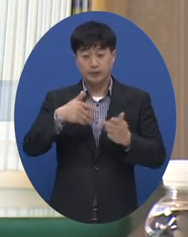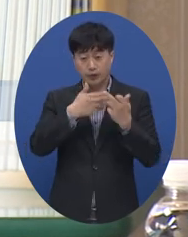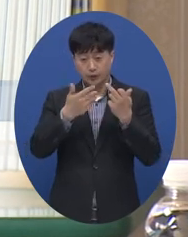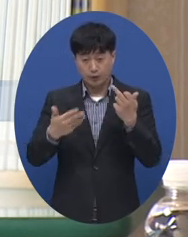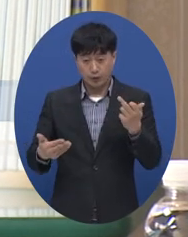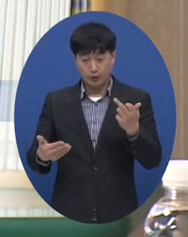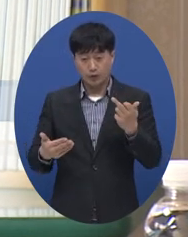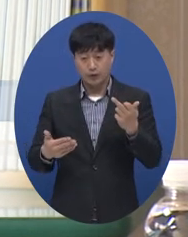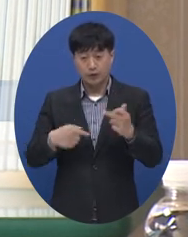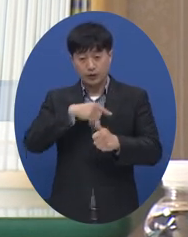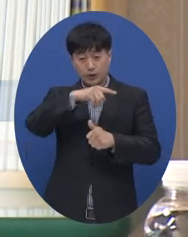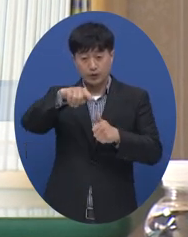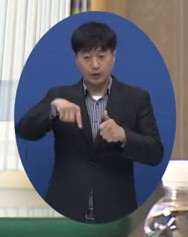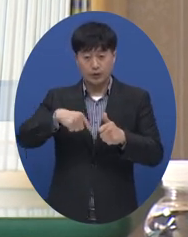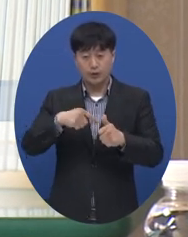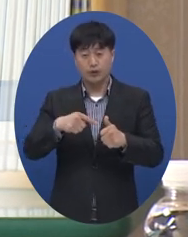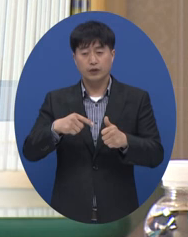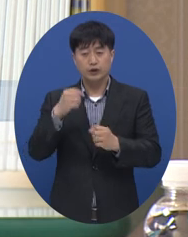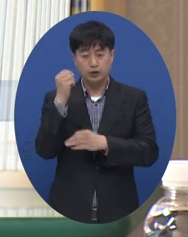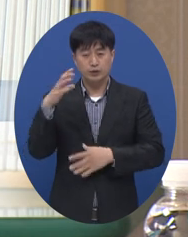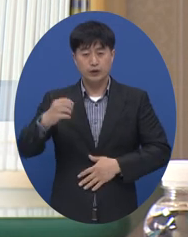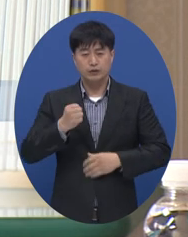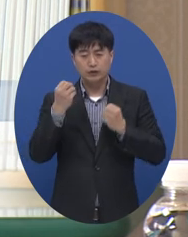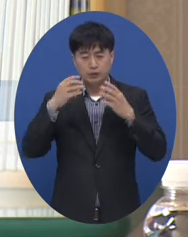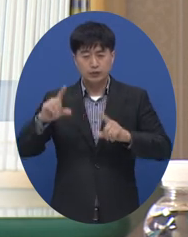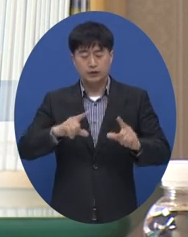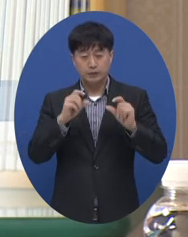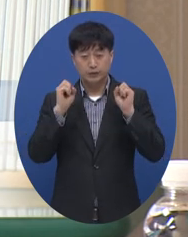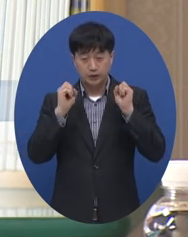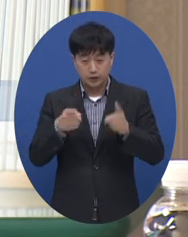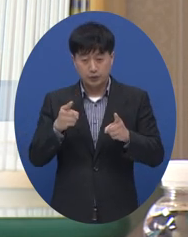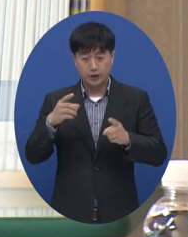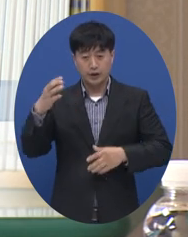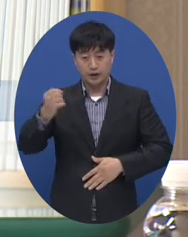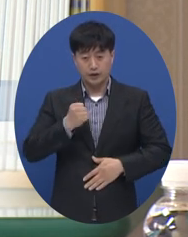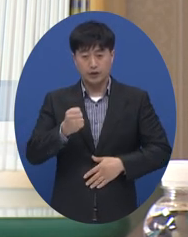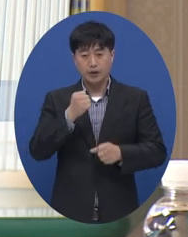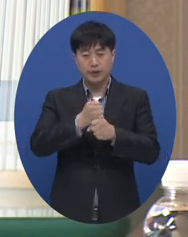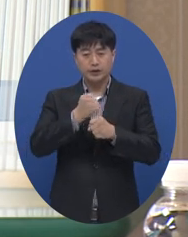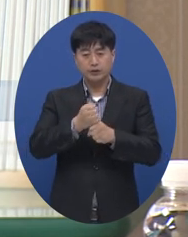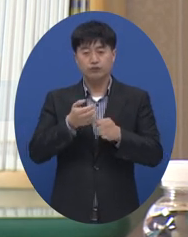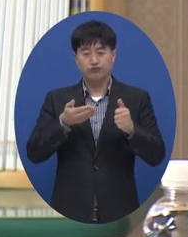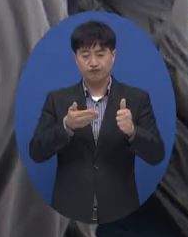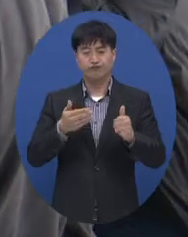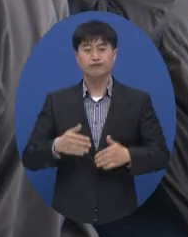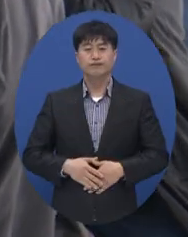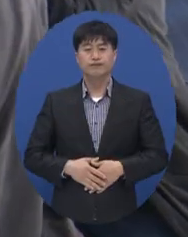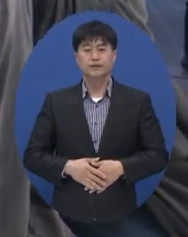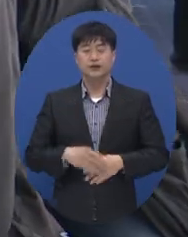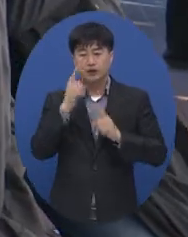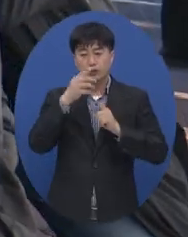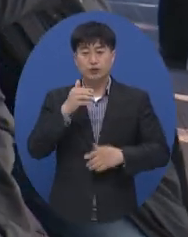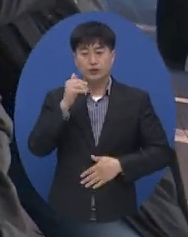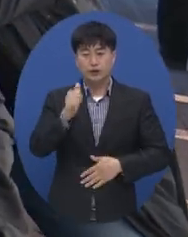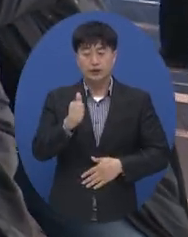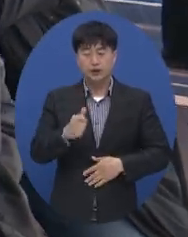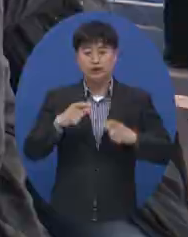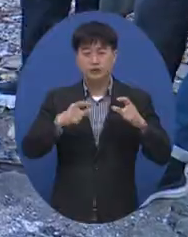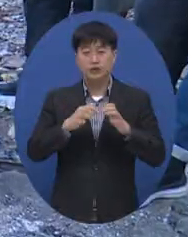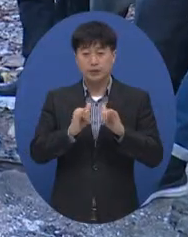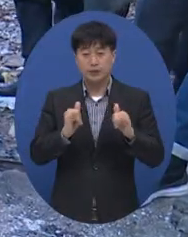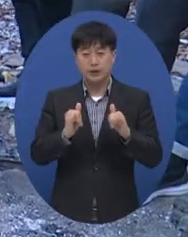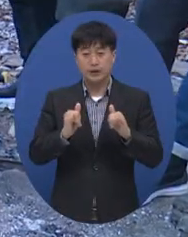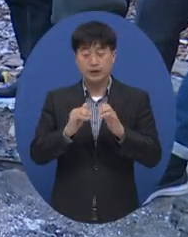또 기반으로 삼아서 새로운 사상 새로운 기회를 얻을 수 있도록 저희 것 만들어가겠습니다 이제 명지 사는 지역